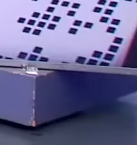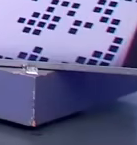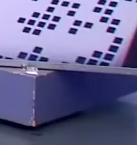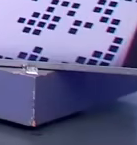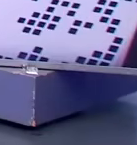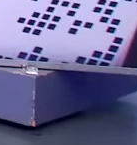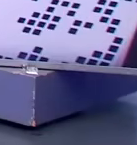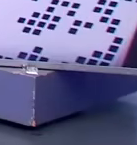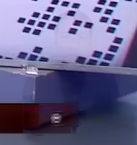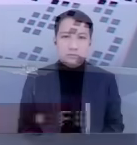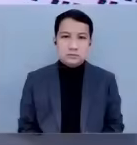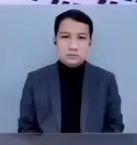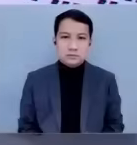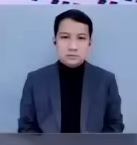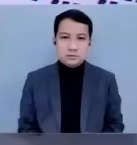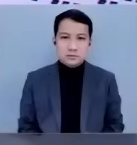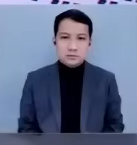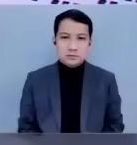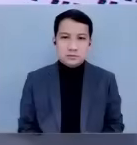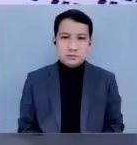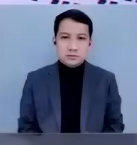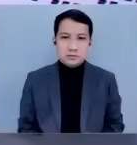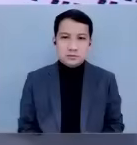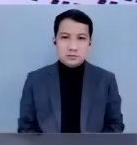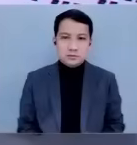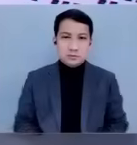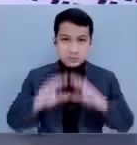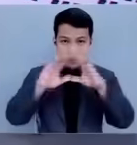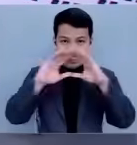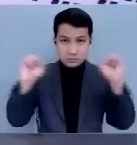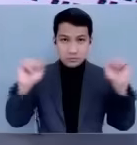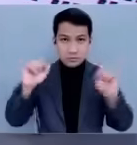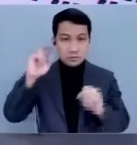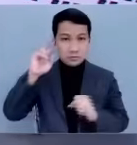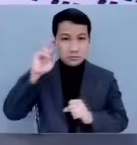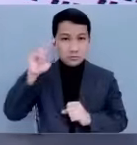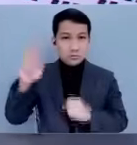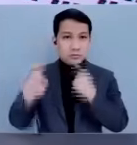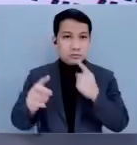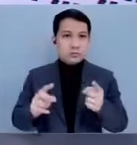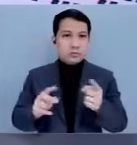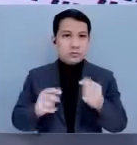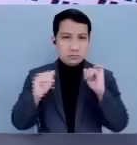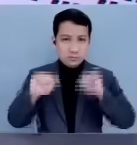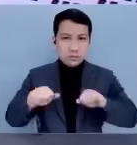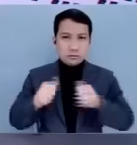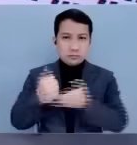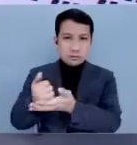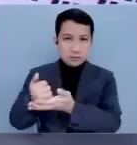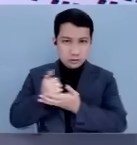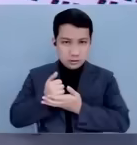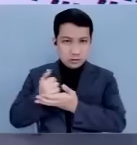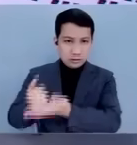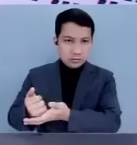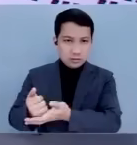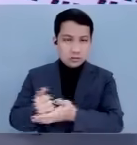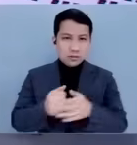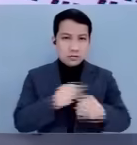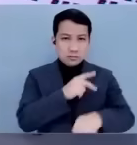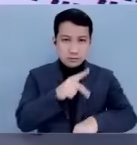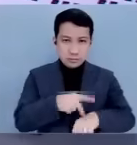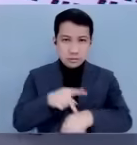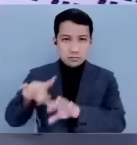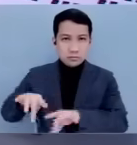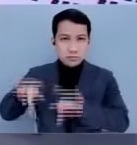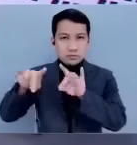Iginit ni Pangulong Bongbong Marcos na kailangan magtulungan ng Pilipinas at Australia sa pagpapanatili ng kapayapaan sa Indo-Pacific region.